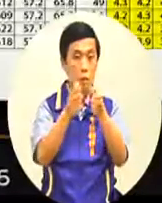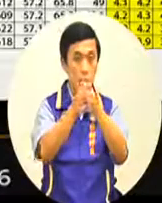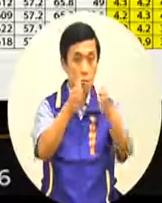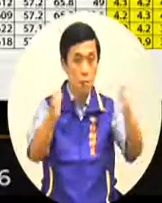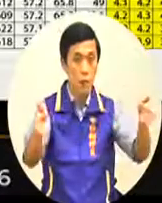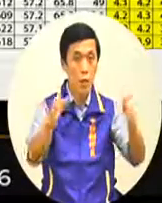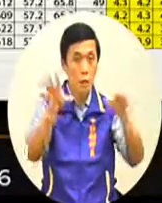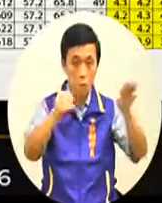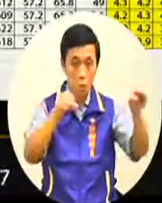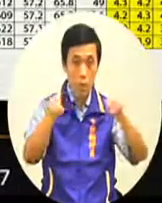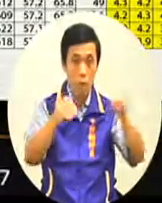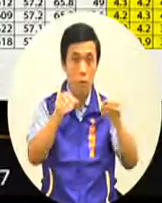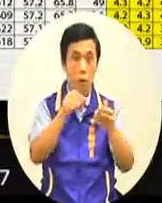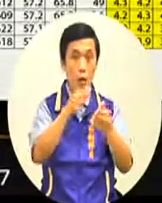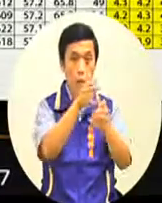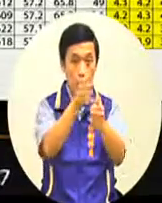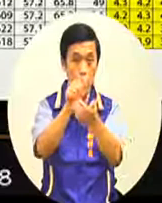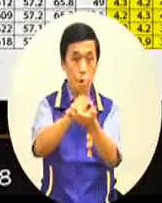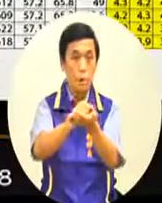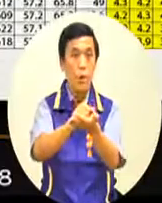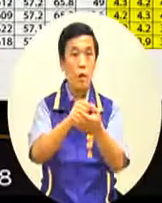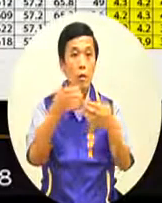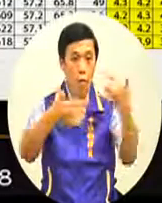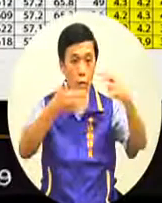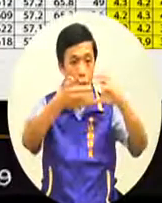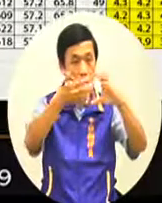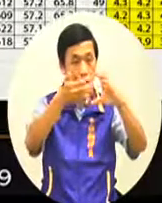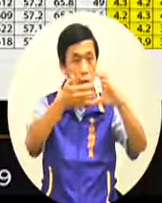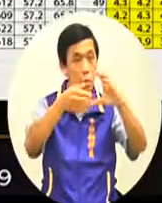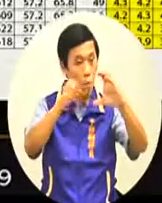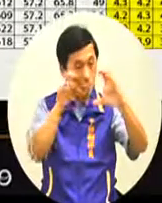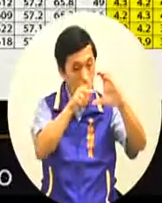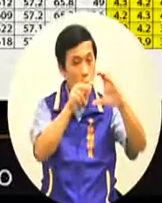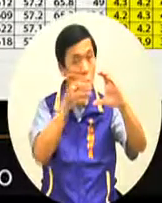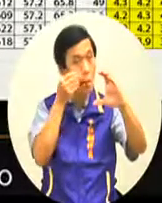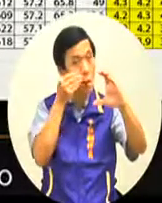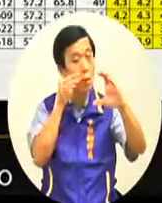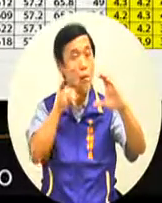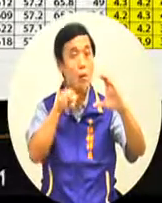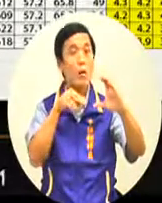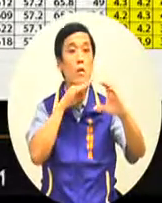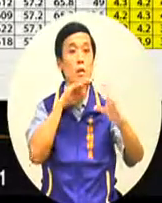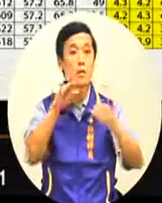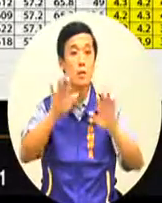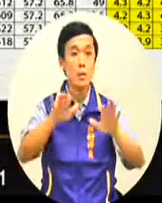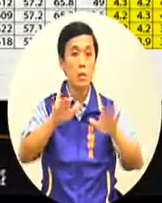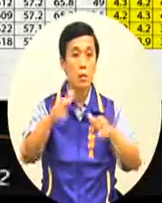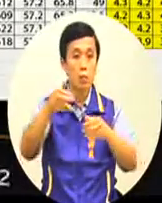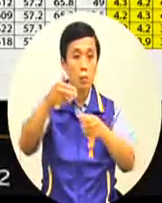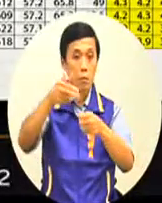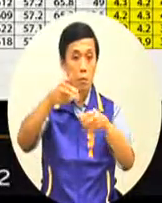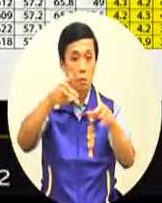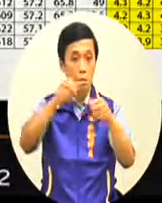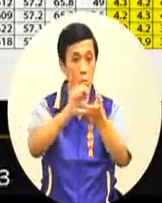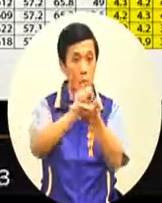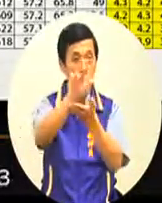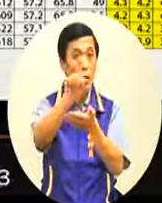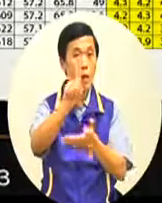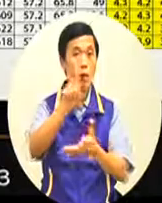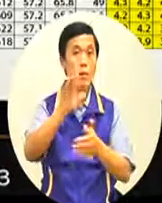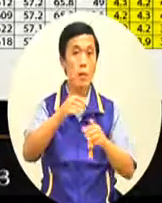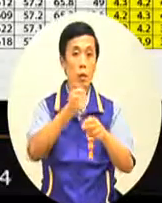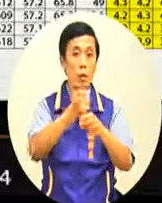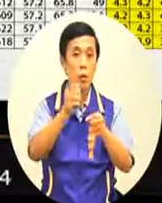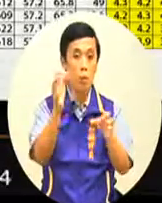看到这里电视上面看得到，可是现场的那个投影机没看到。其实我们的失业率其实一直降低